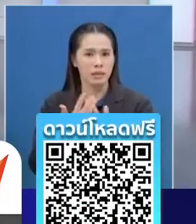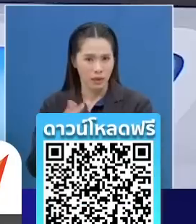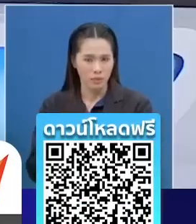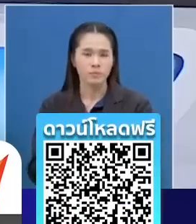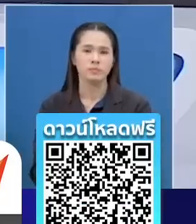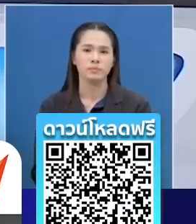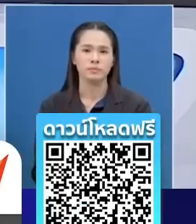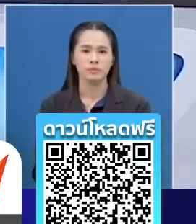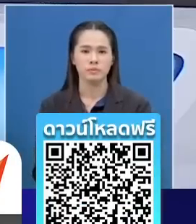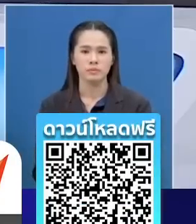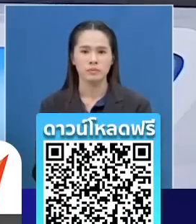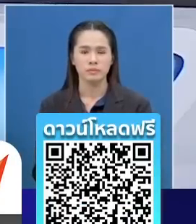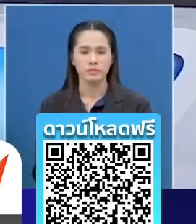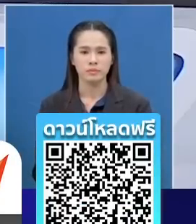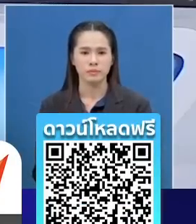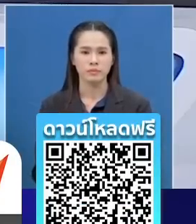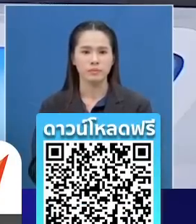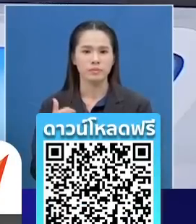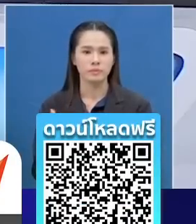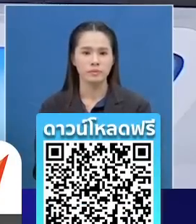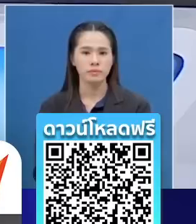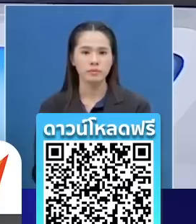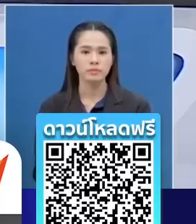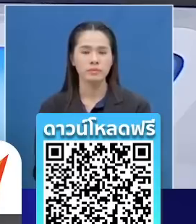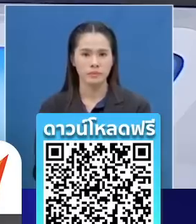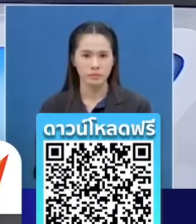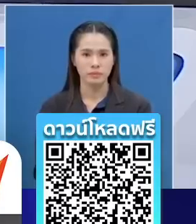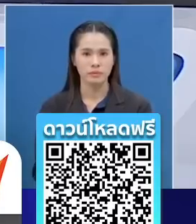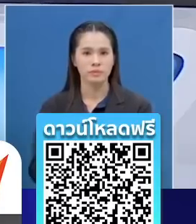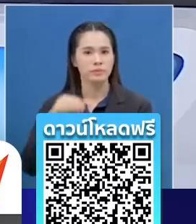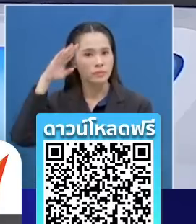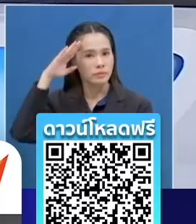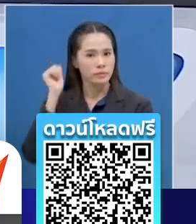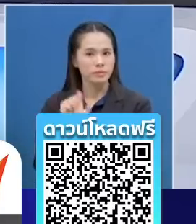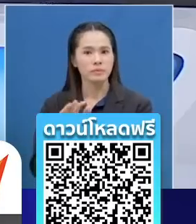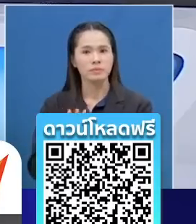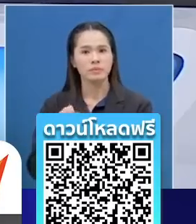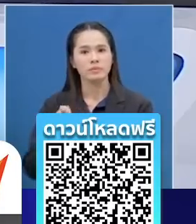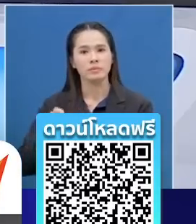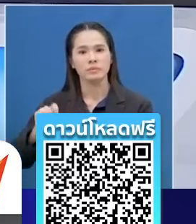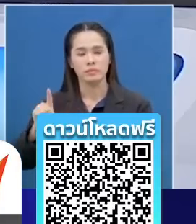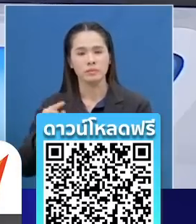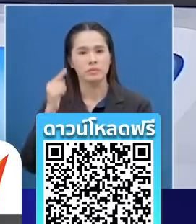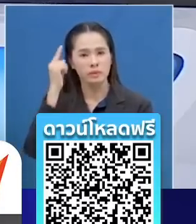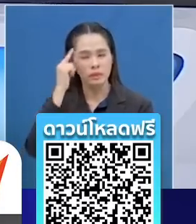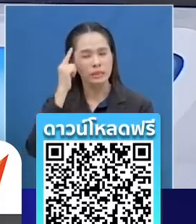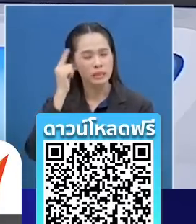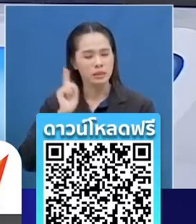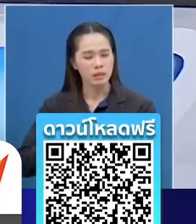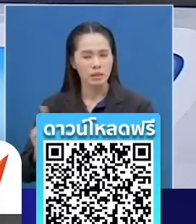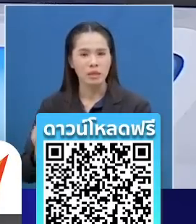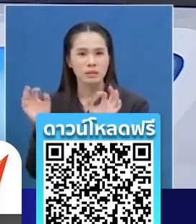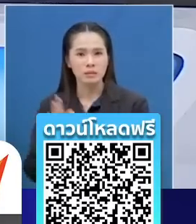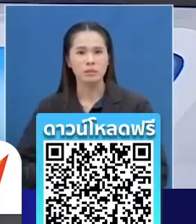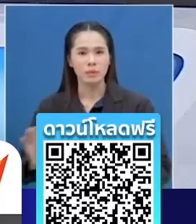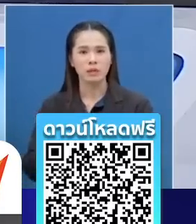แต่มุมมองและนัยยะที่พลตำรวจเอกเสรีพิศุทธ์เตมียาเวสสะท้อนออกมาคุณผู้ชมครับมันทำให้คิดได้หลากหลายโดย